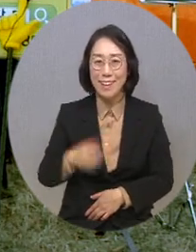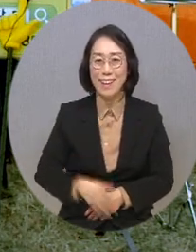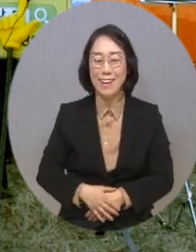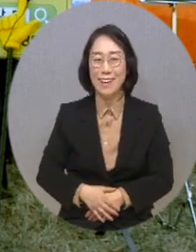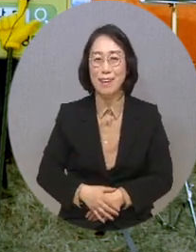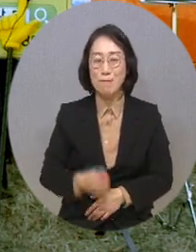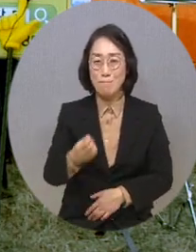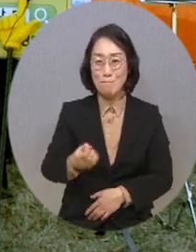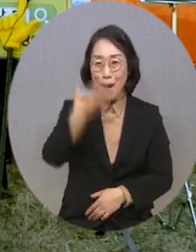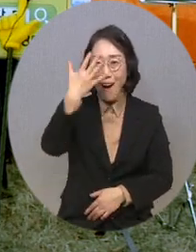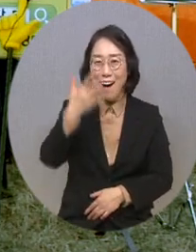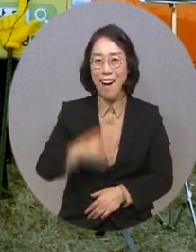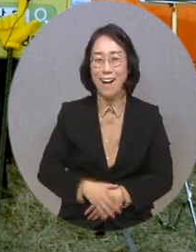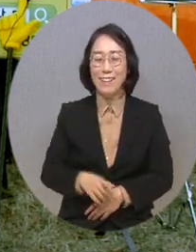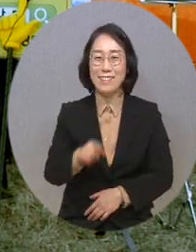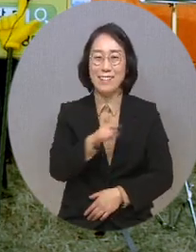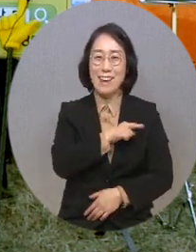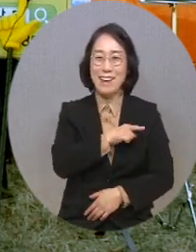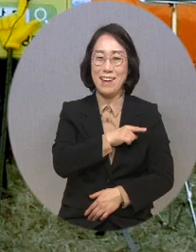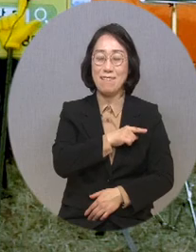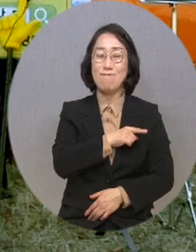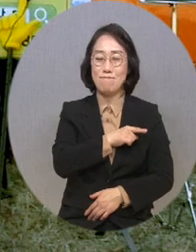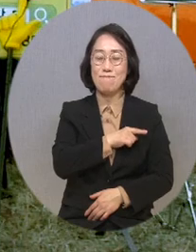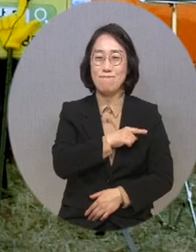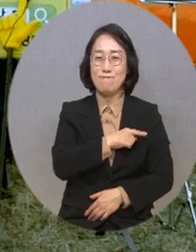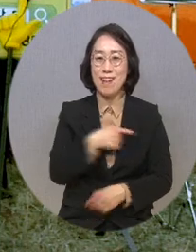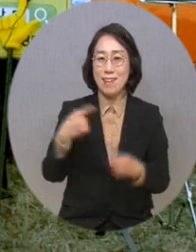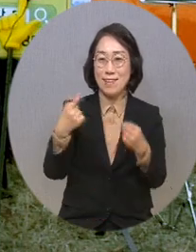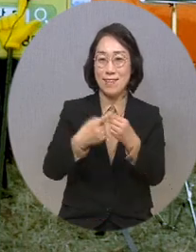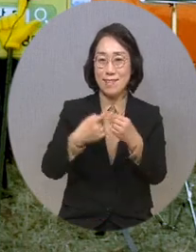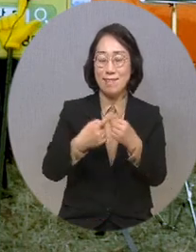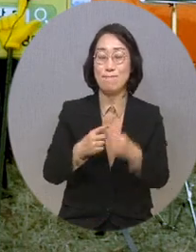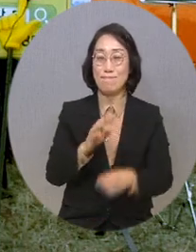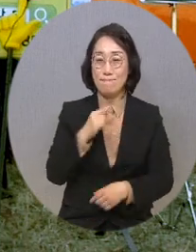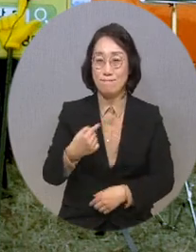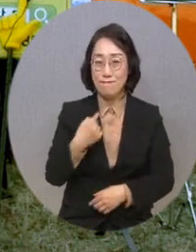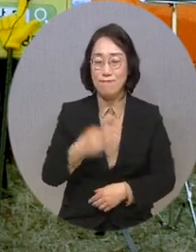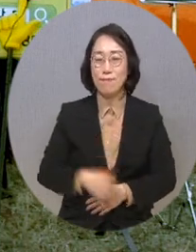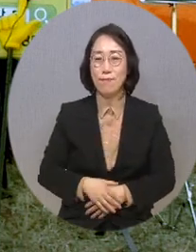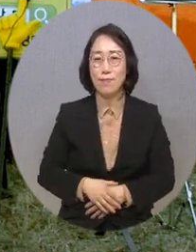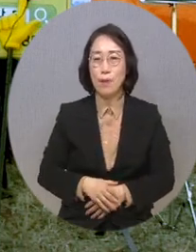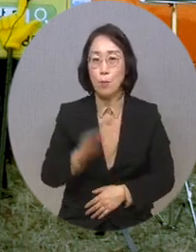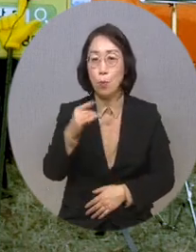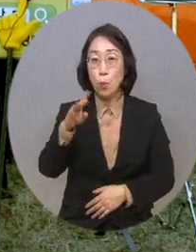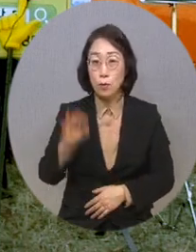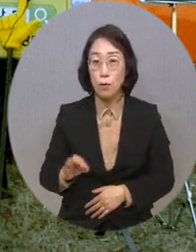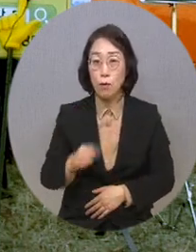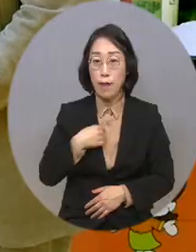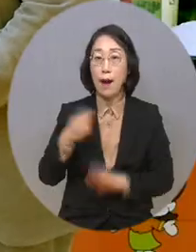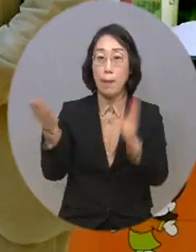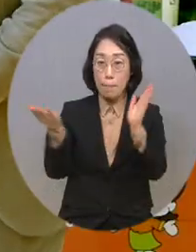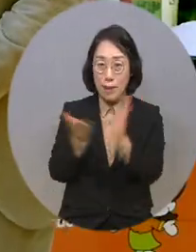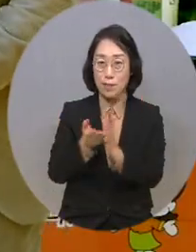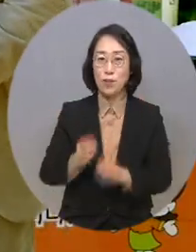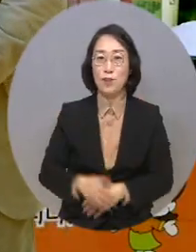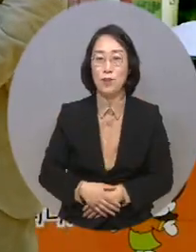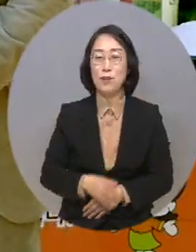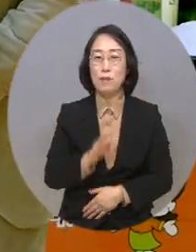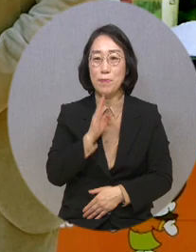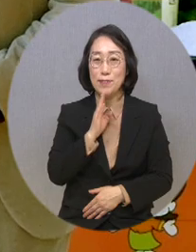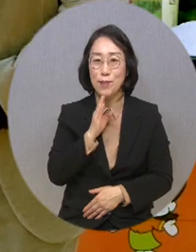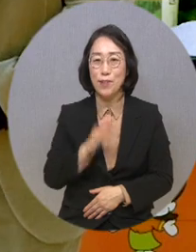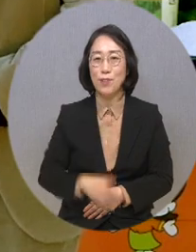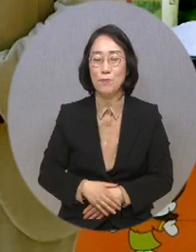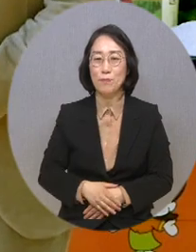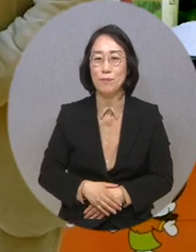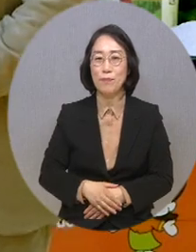초남입니다, 초남. 제일 못생겼어. 아니요? 난 1등만 해. 아, 그러니까. 그러니까 보성이 저랑 맞네요, 이게. 그러게. 자, 그러면 우리